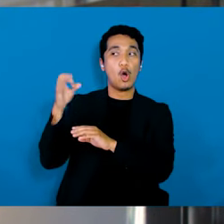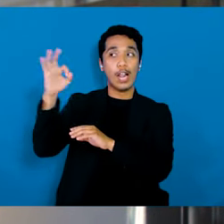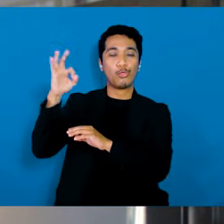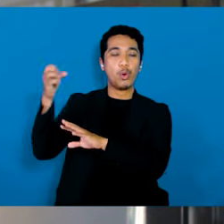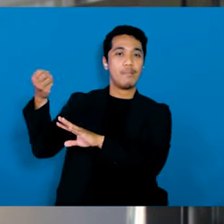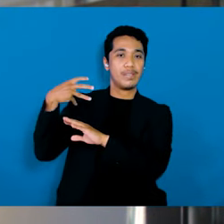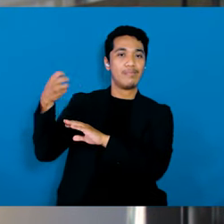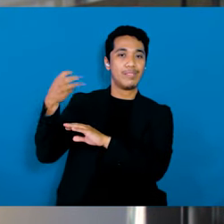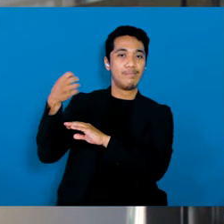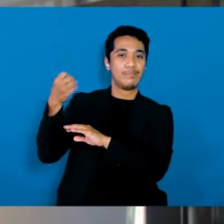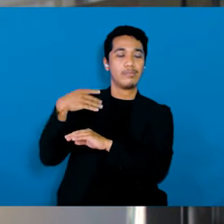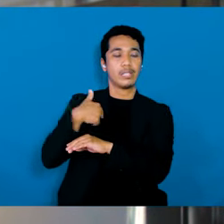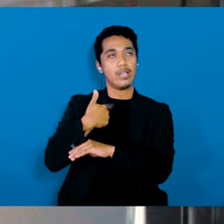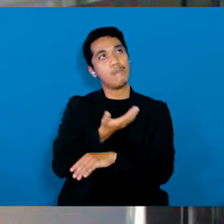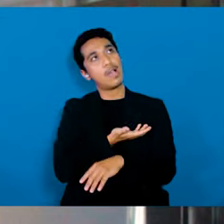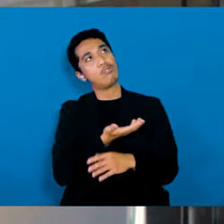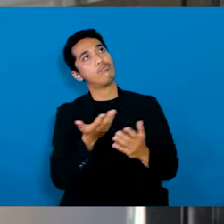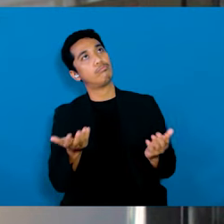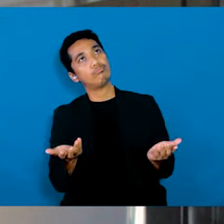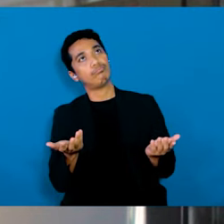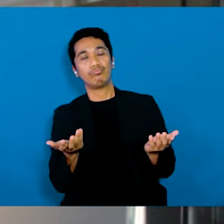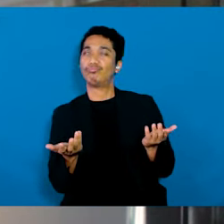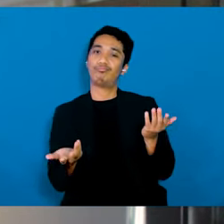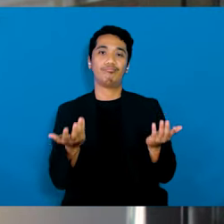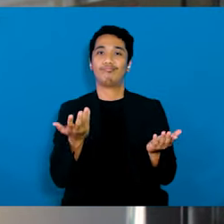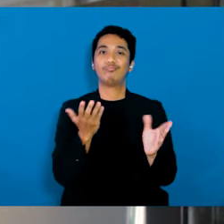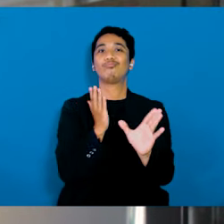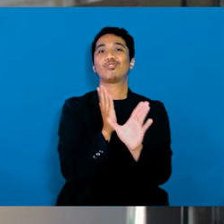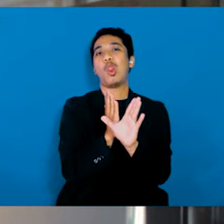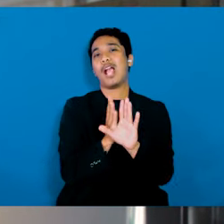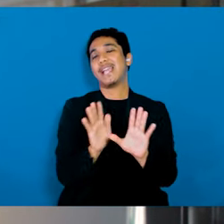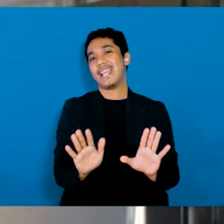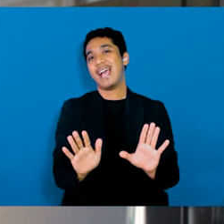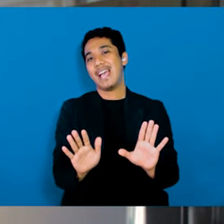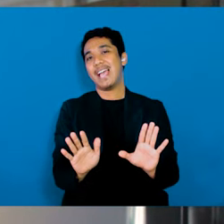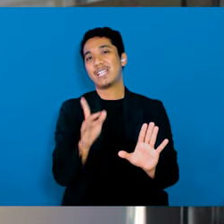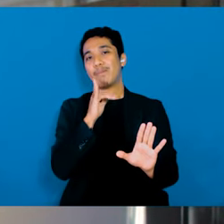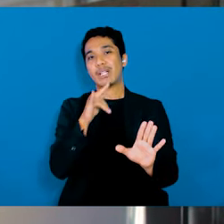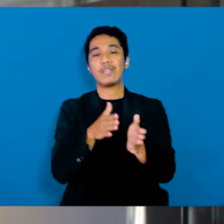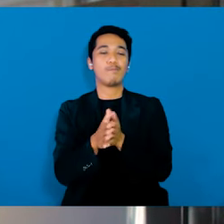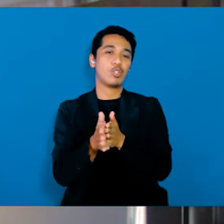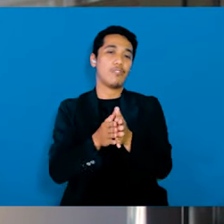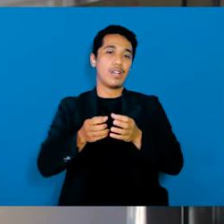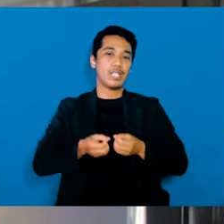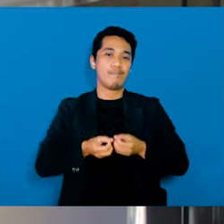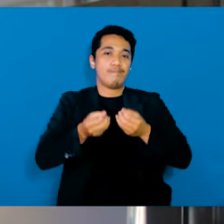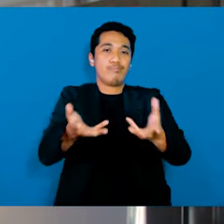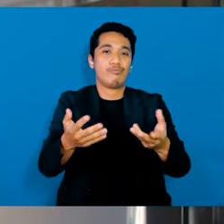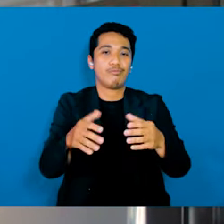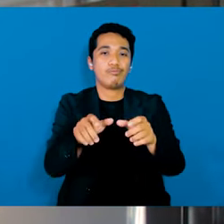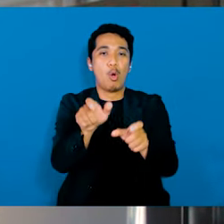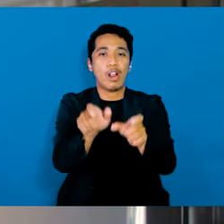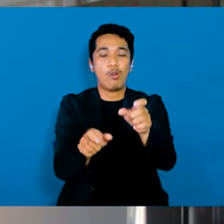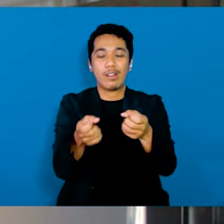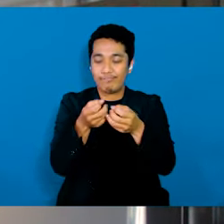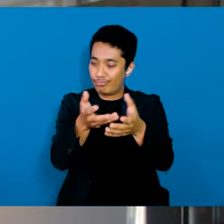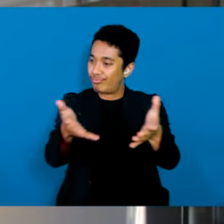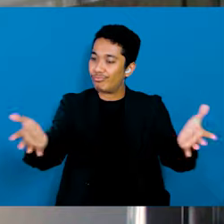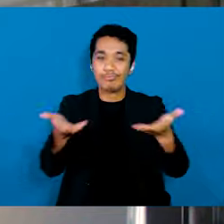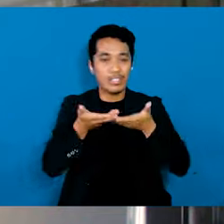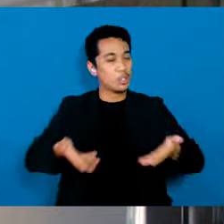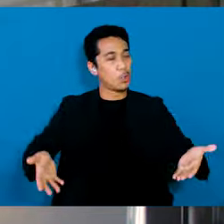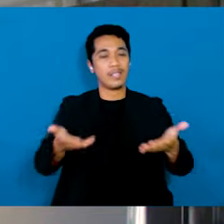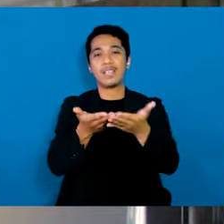dari orang tua seperti itu, pengennya jadi psikolog, pengen ya memberikan motivasi pada semua orang dengan